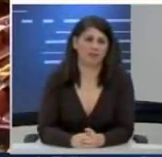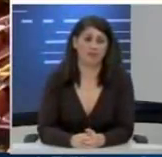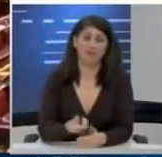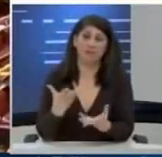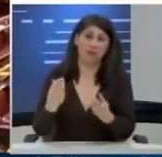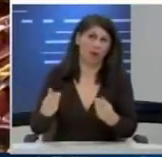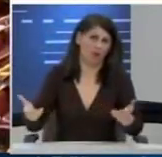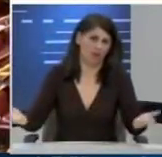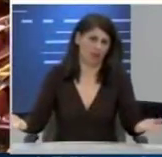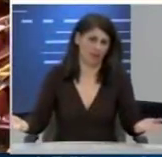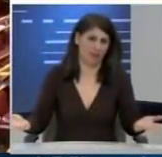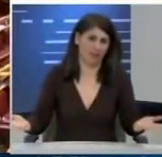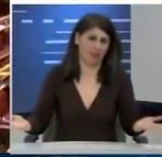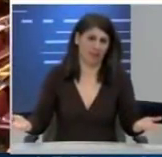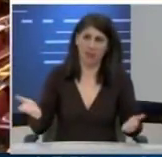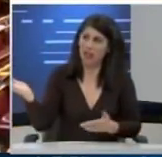Πάει πολύ δηλαδή εσείς που